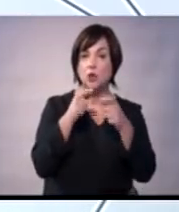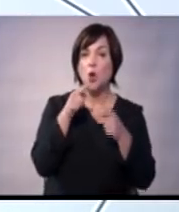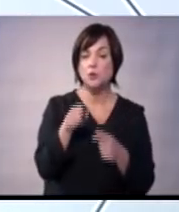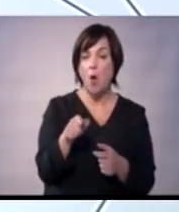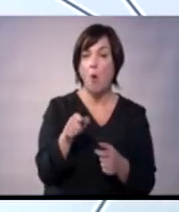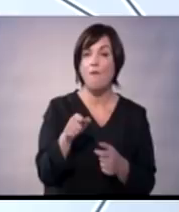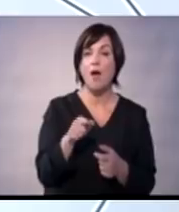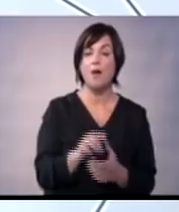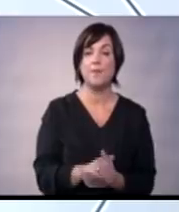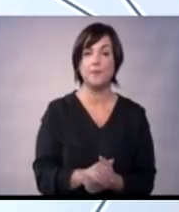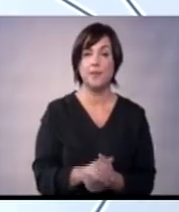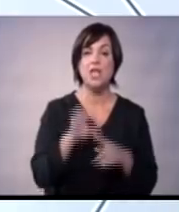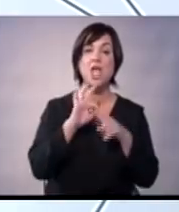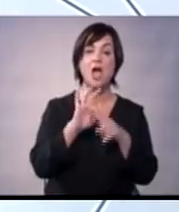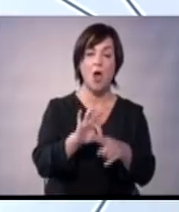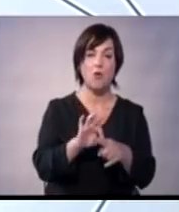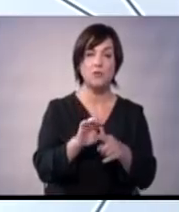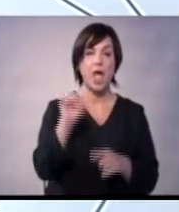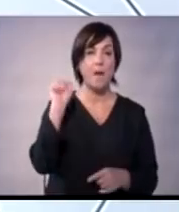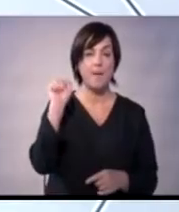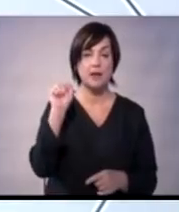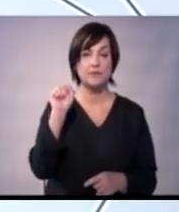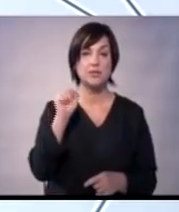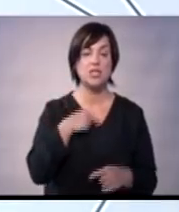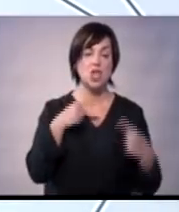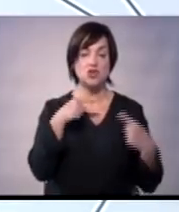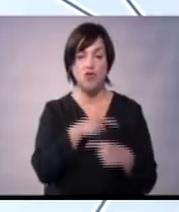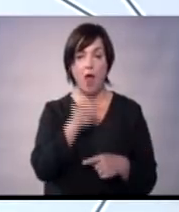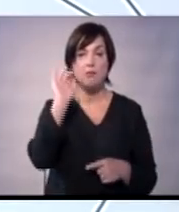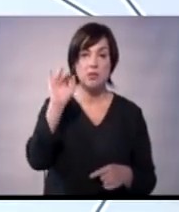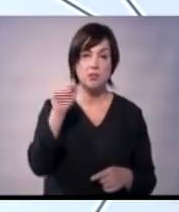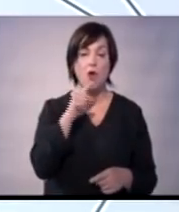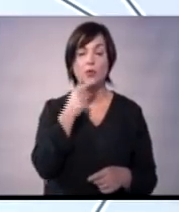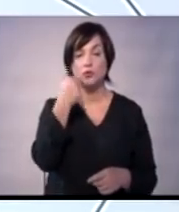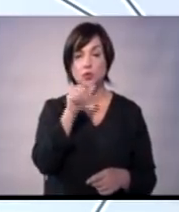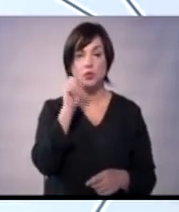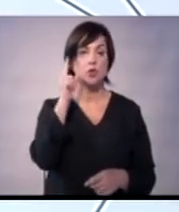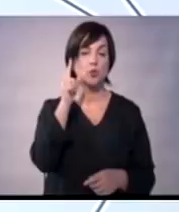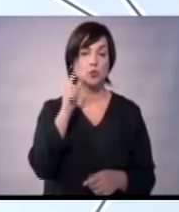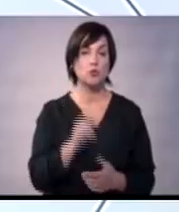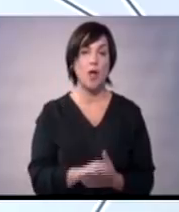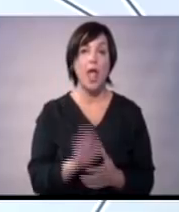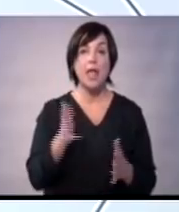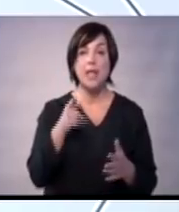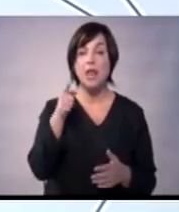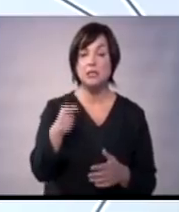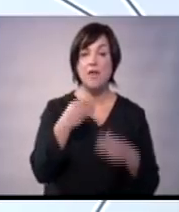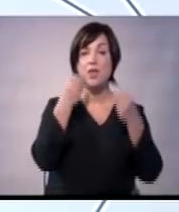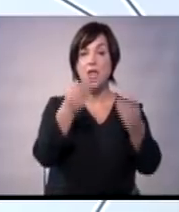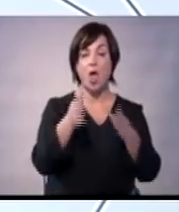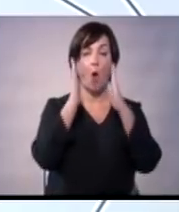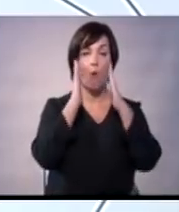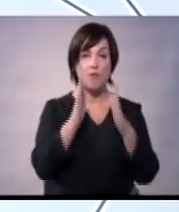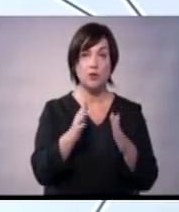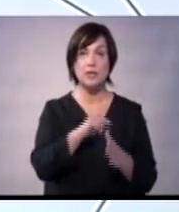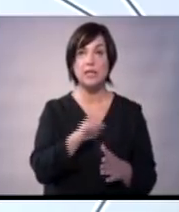ова и со раководството на партијата да се пожалите на она што се случува? И дали тие ви дадоа уверување